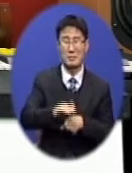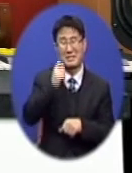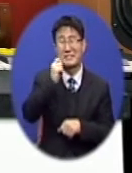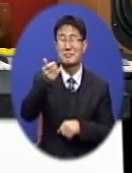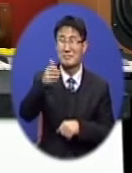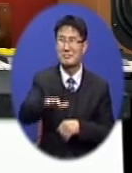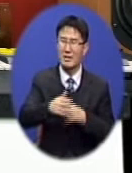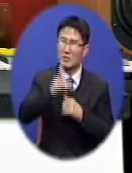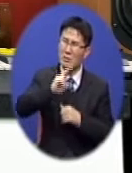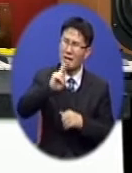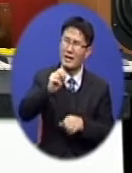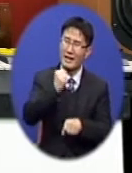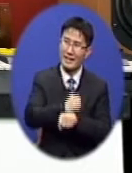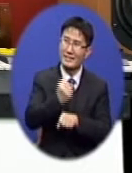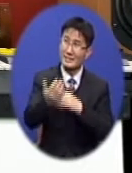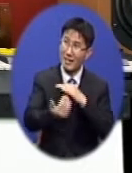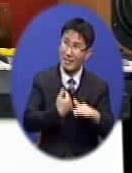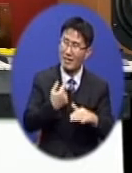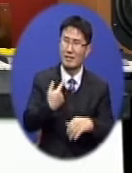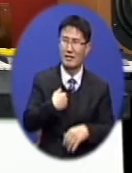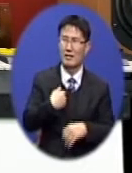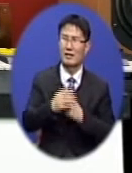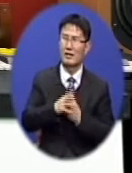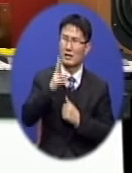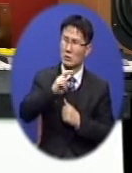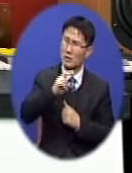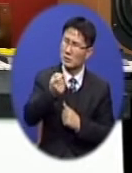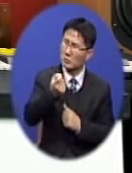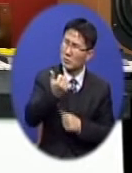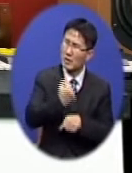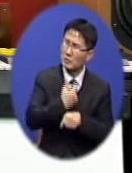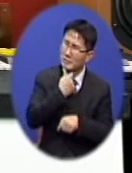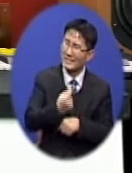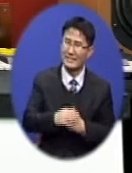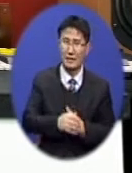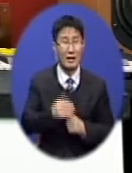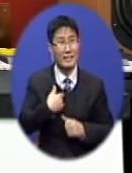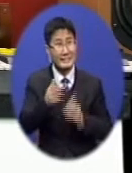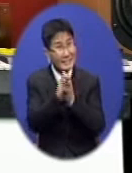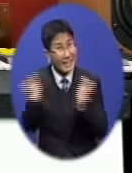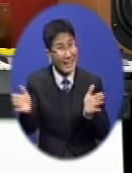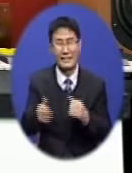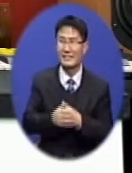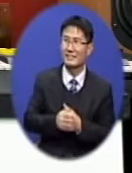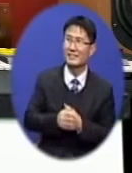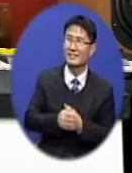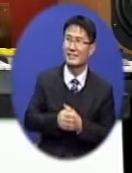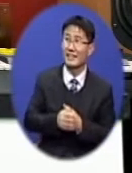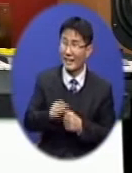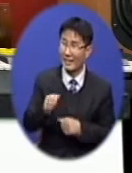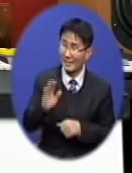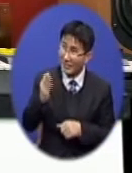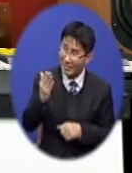네. 노래 하기 전에 네. 나 좀 노래가락을 조금 하고 싶은데. 아 하세요. 시작. 해도